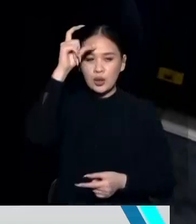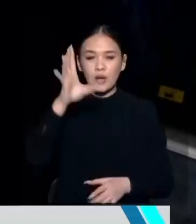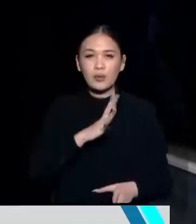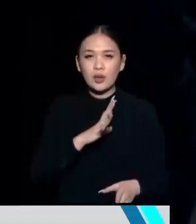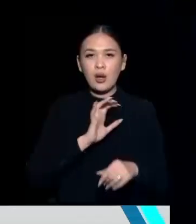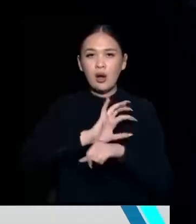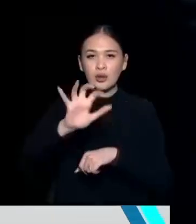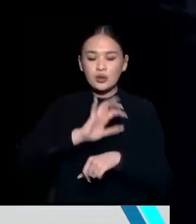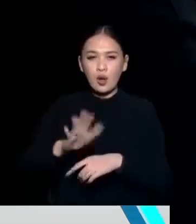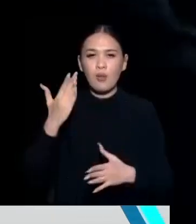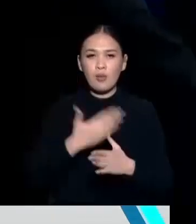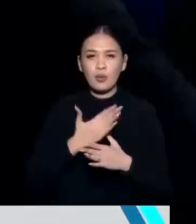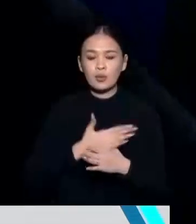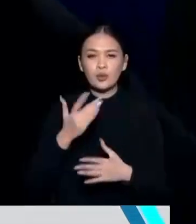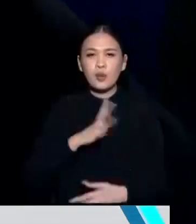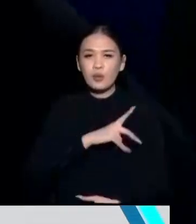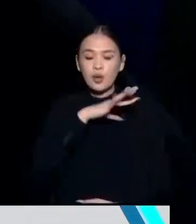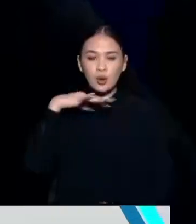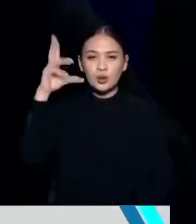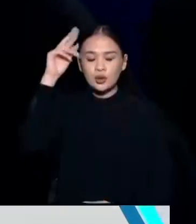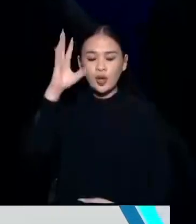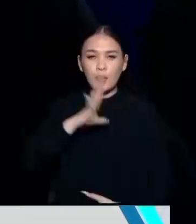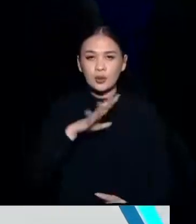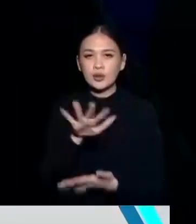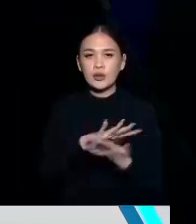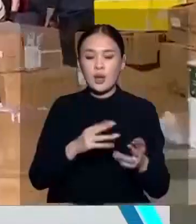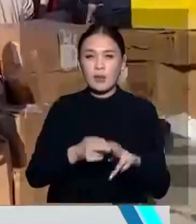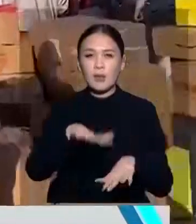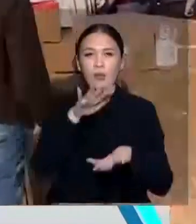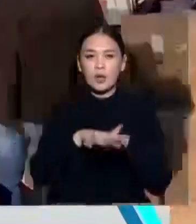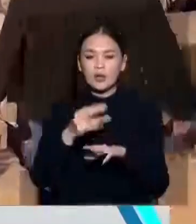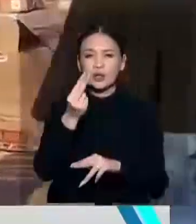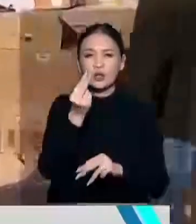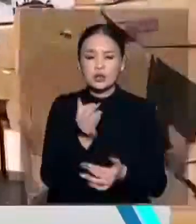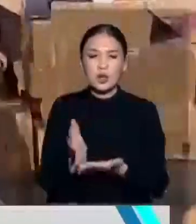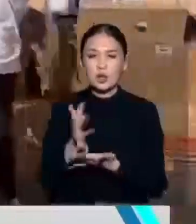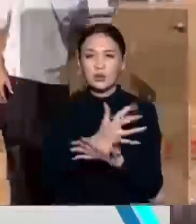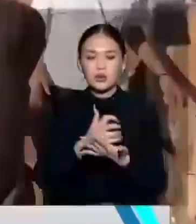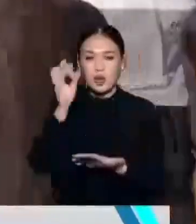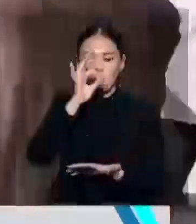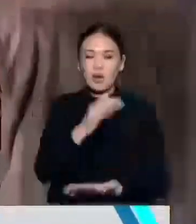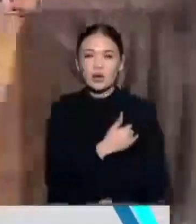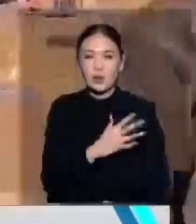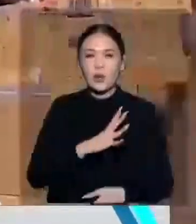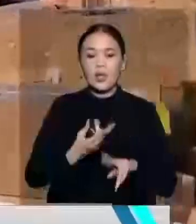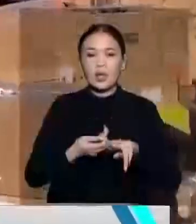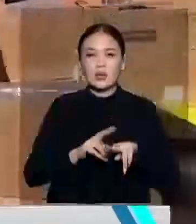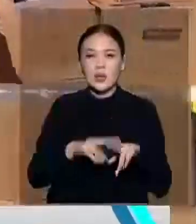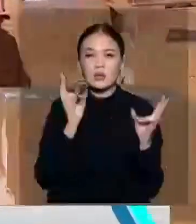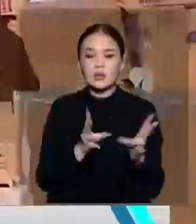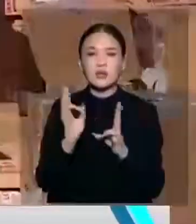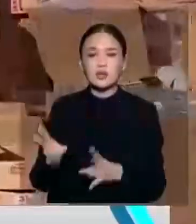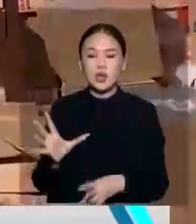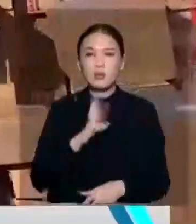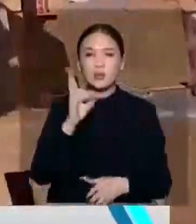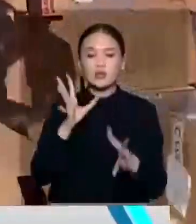первую гуманитарную помощь по многочисленным просьбам дипломаты открыли банковские счета для сбора пожертвований впрочем помощь пострадавшей